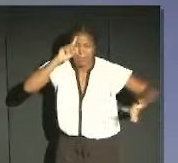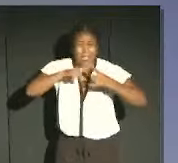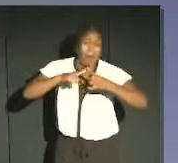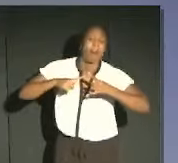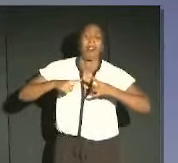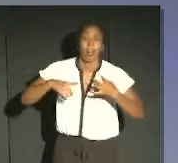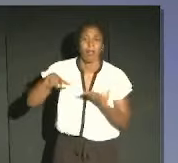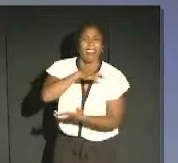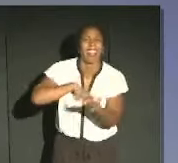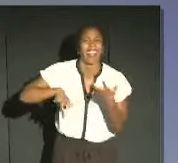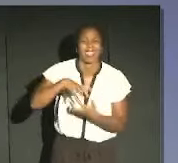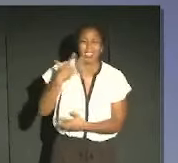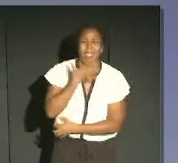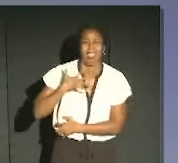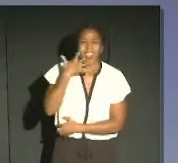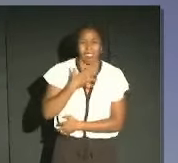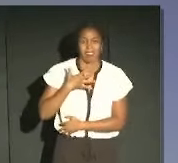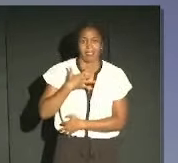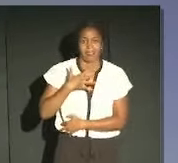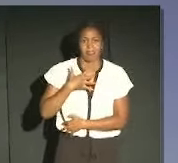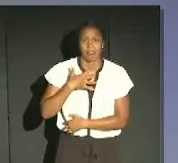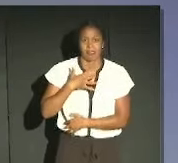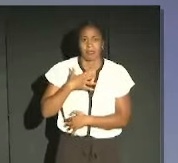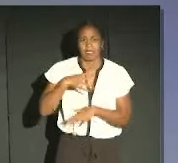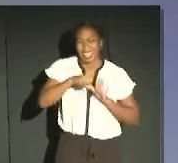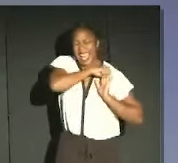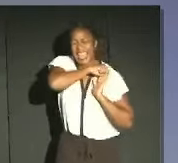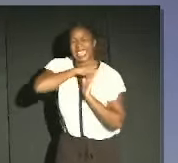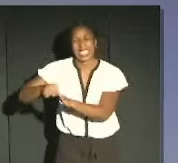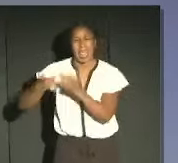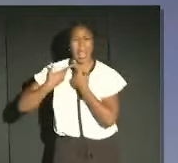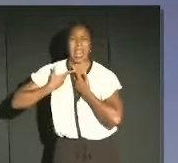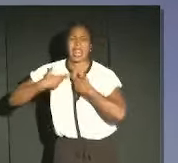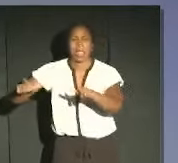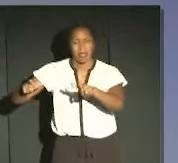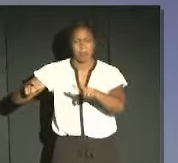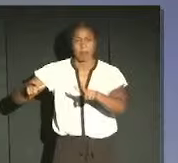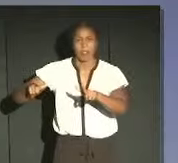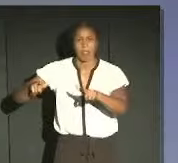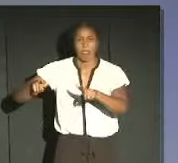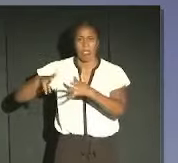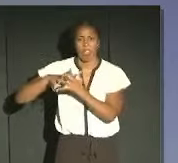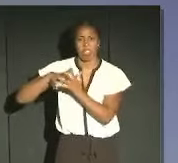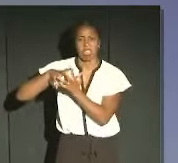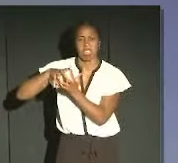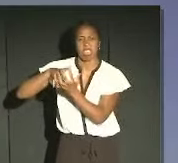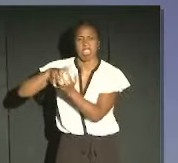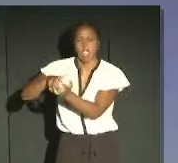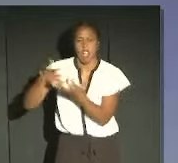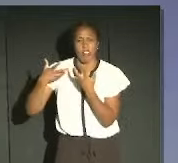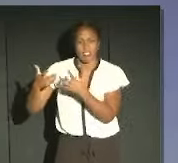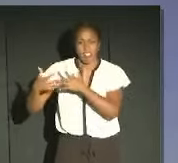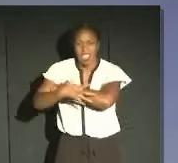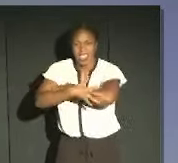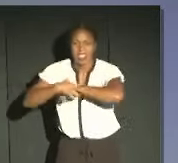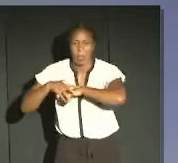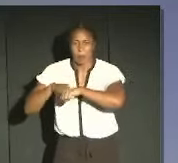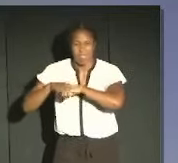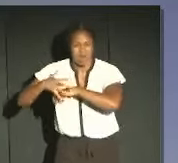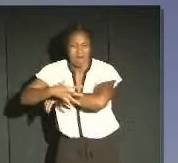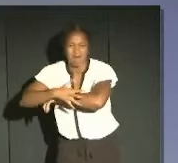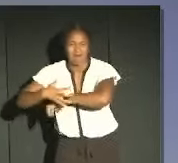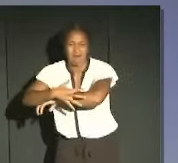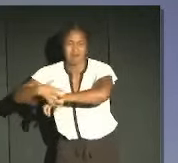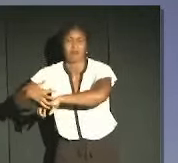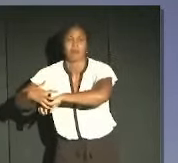côté l'extrême libéralisme qui broie dans le dans leur machine à toute austérité et tout marché et de